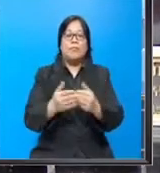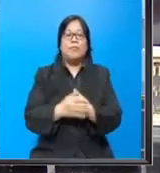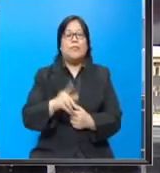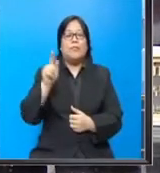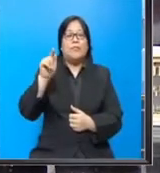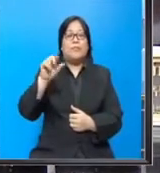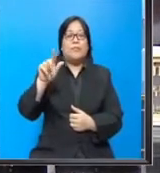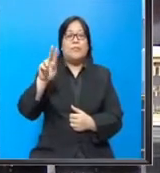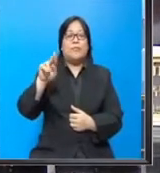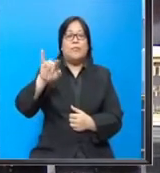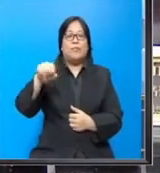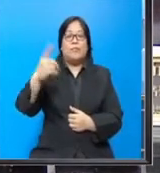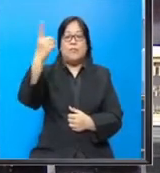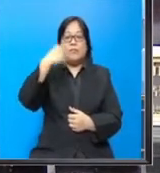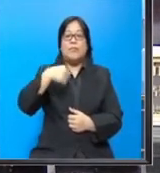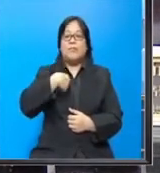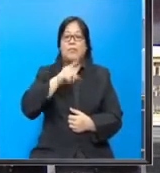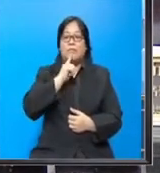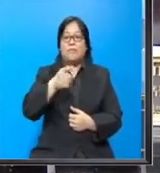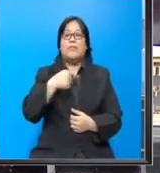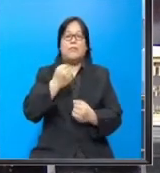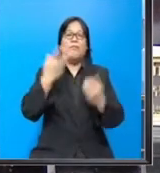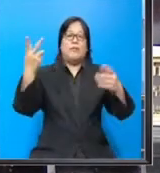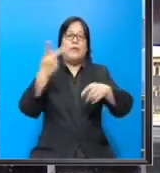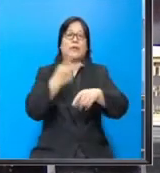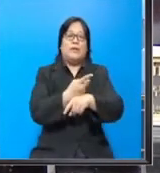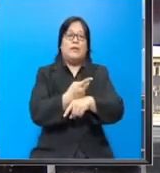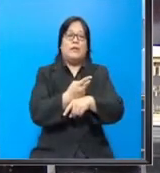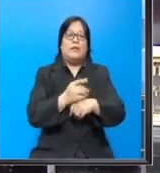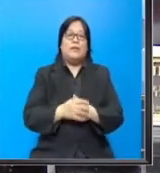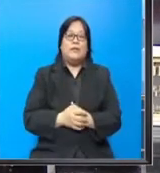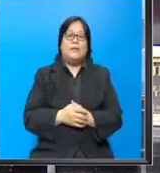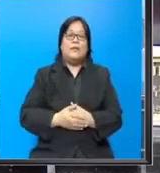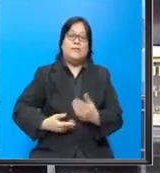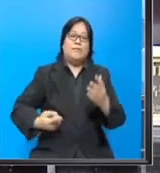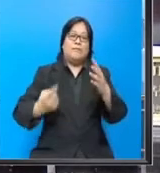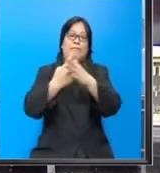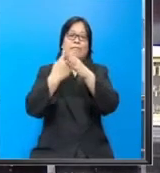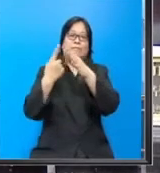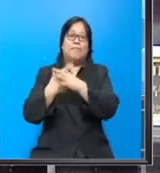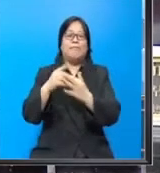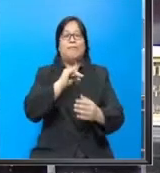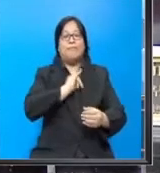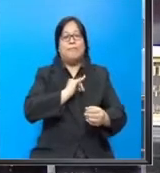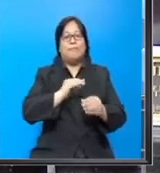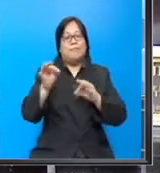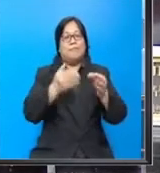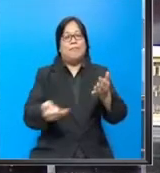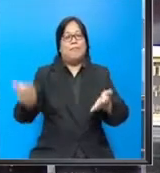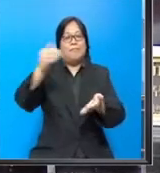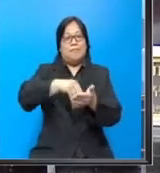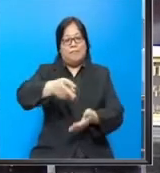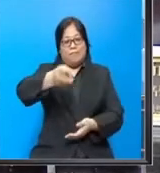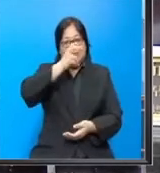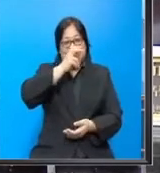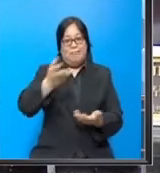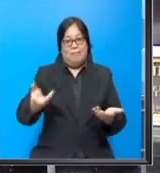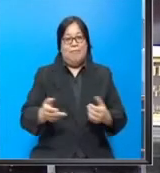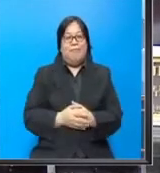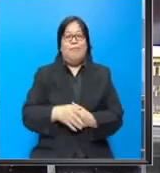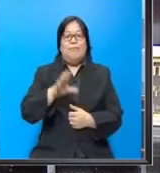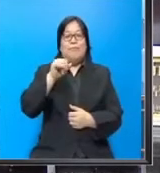Bomat Tanjung karena membutuhkan Soalnya ini sebenarnya soal yang telah banyak kali dibangkitkan dan saya ingin tegaskan bahwa